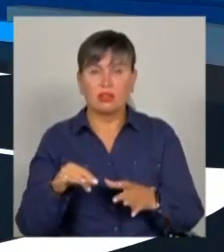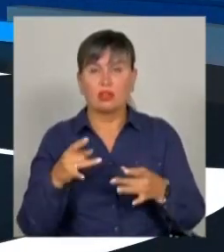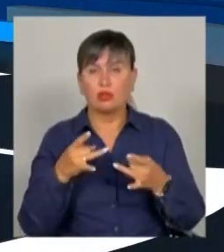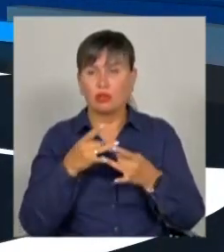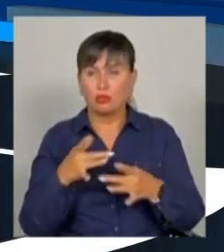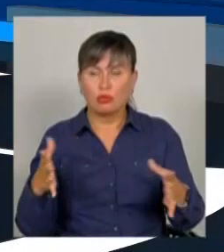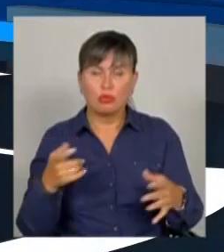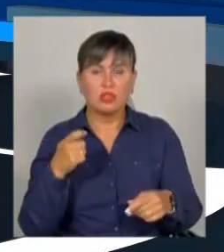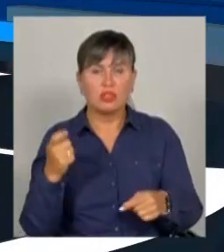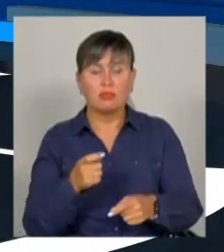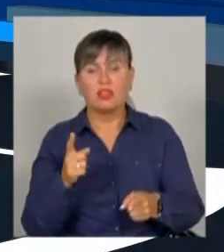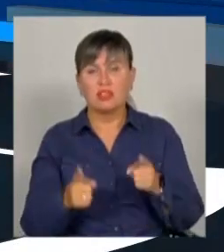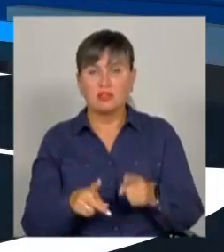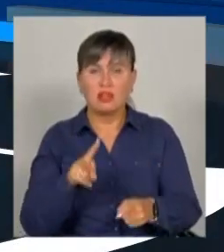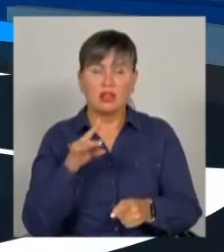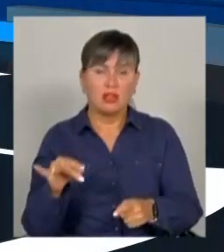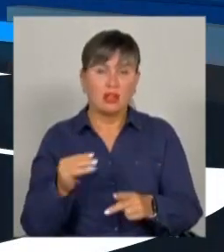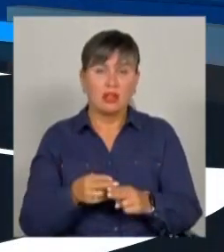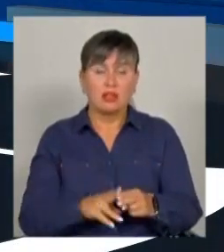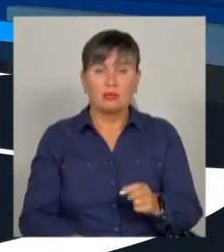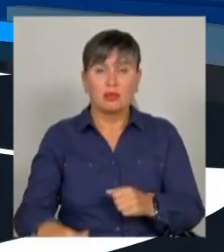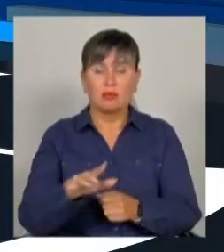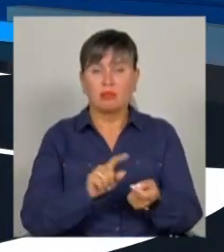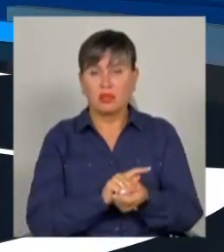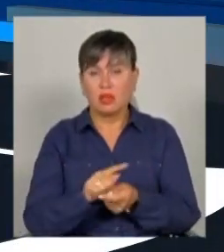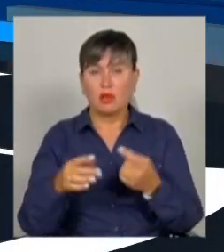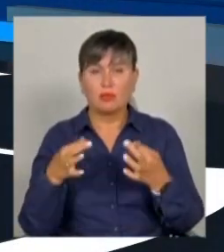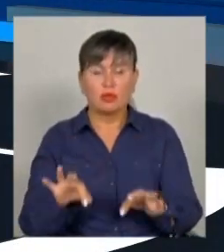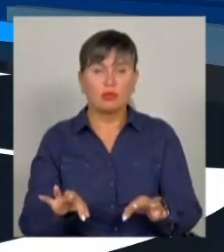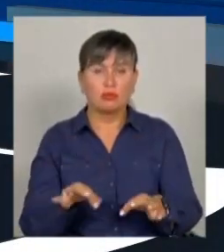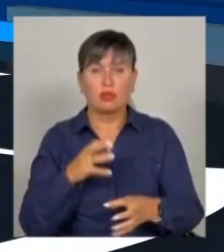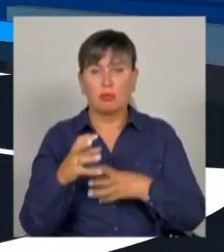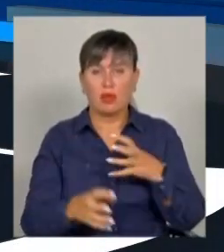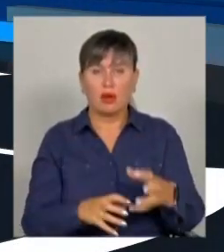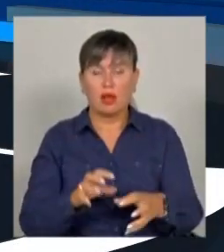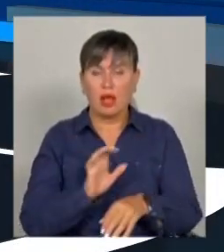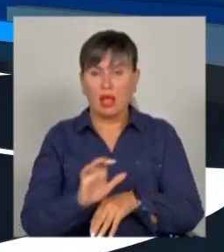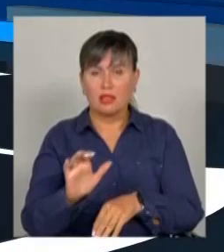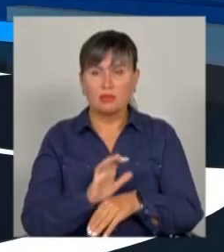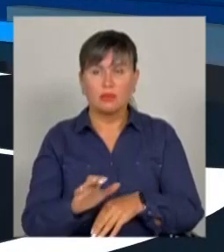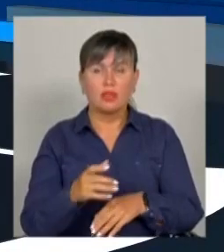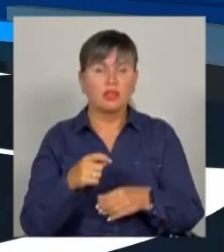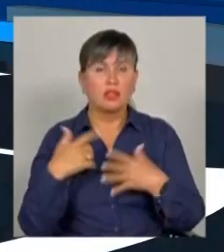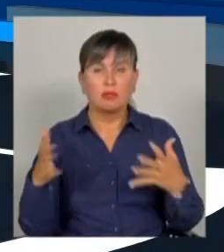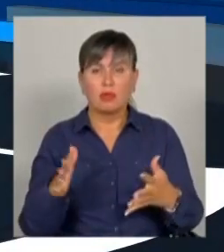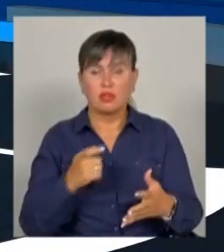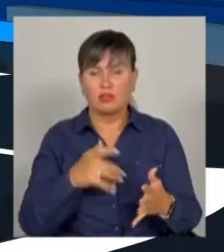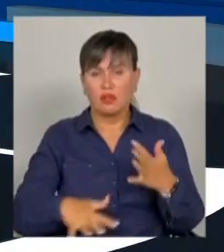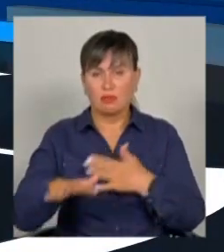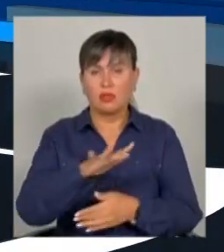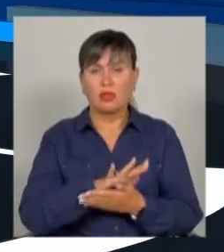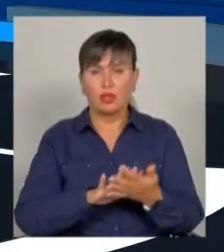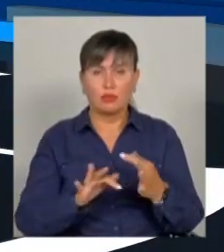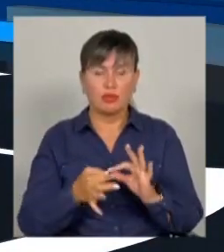сортов семян. Действительно ли повсеместная модернизация обеспечит доступ к мировому экспорту даже небольшим фермерствам, узнавала